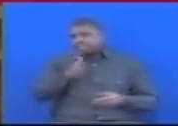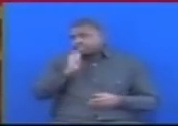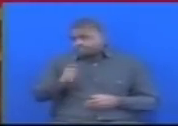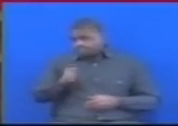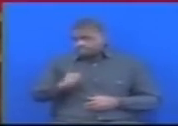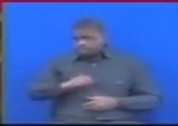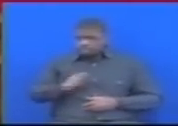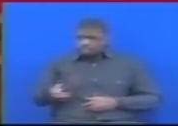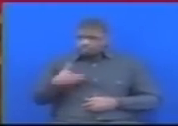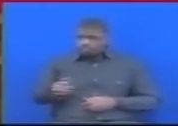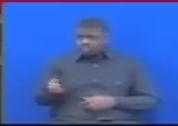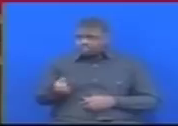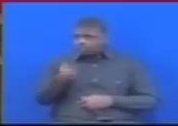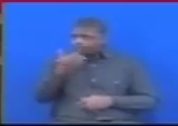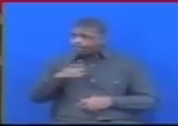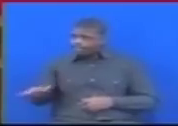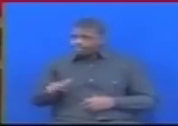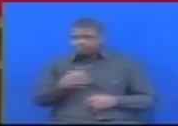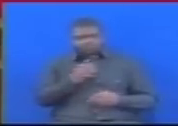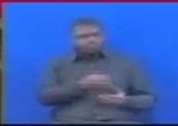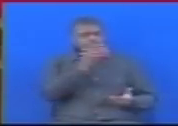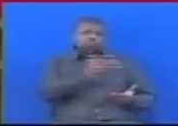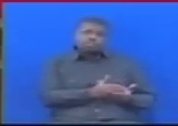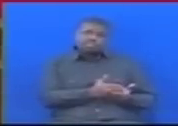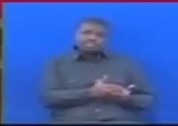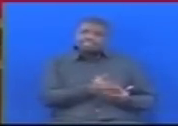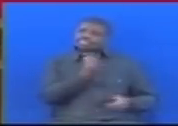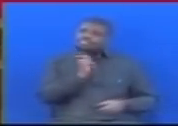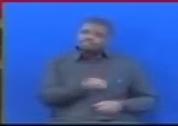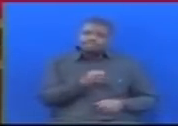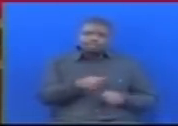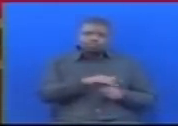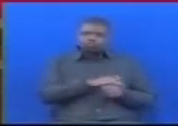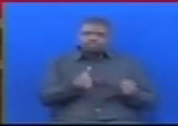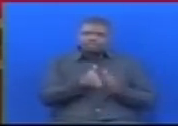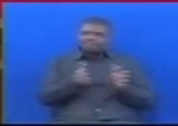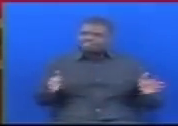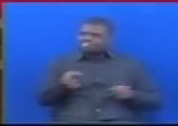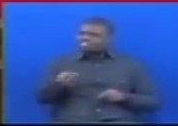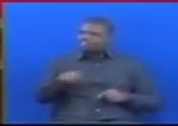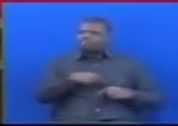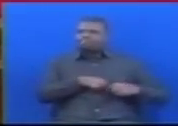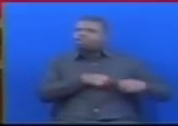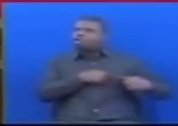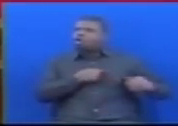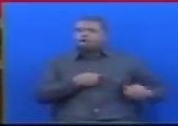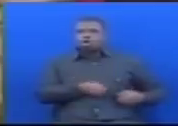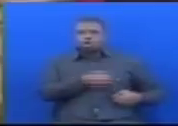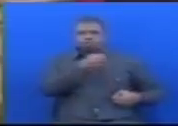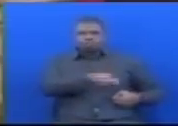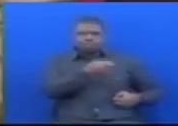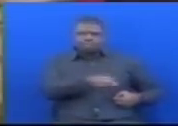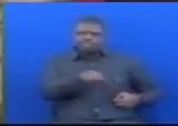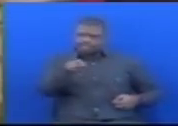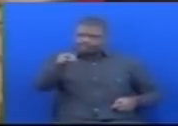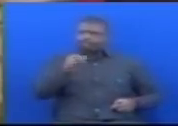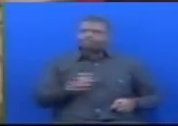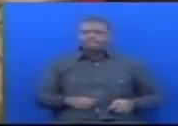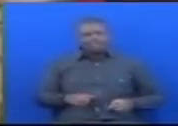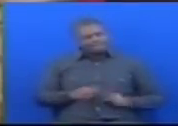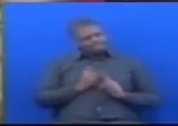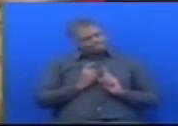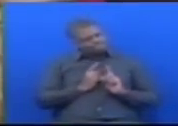kwa niaba ya Waziri wa Maji, kiukweli Mheshimiwa Spika, nitumie nafasi hii dhati ya moyo wangu kwanza kumpongeza Mheshimiwa Mbunge.